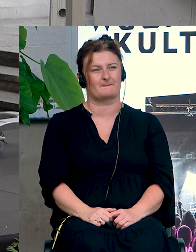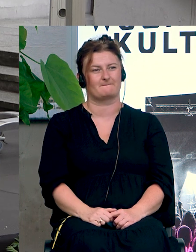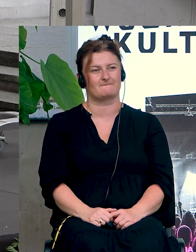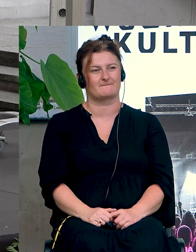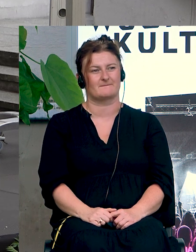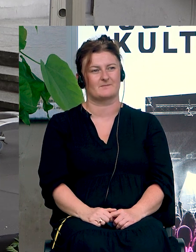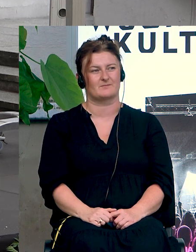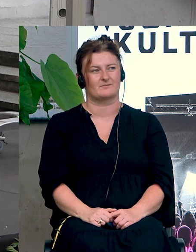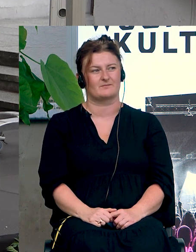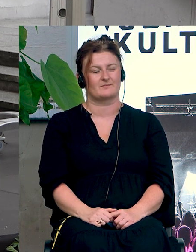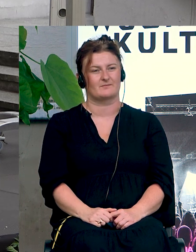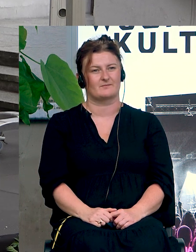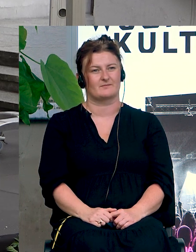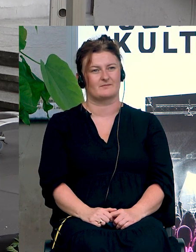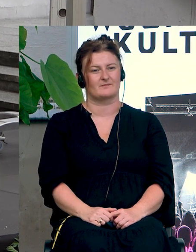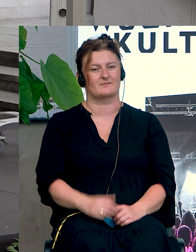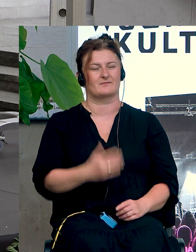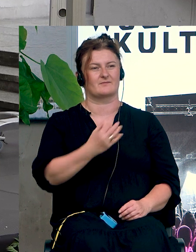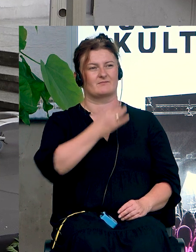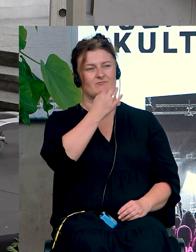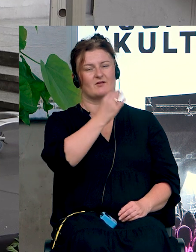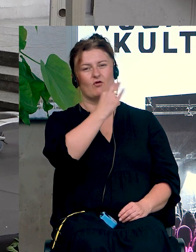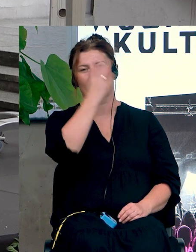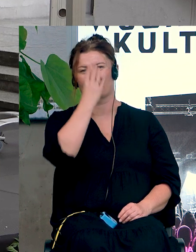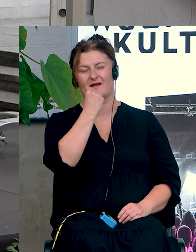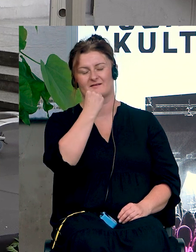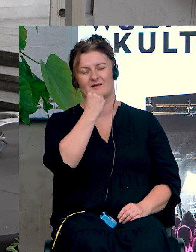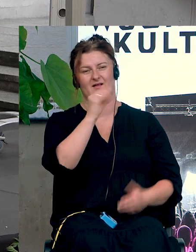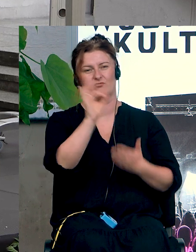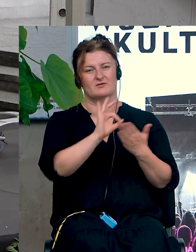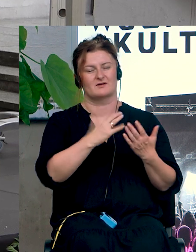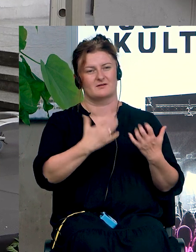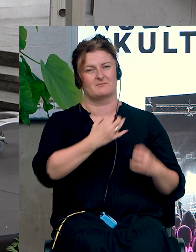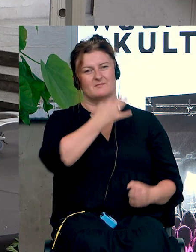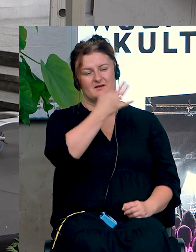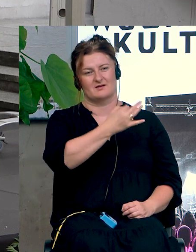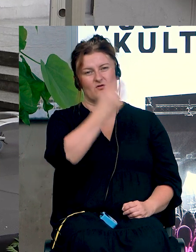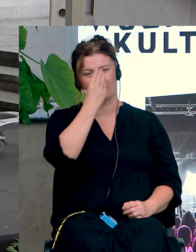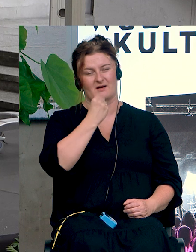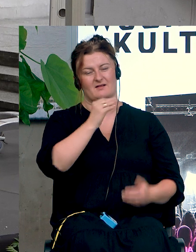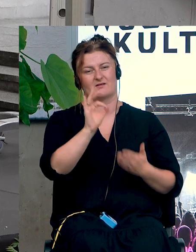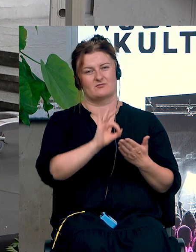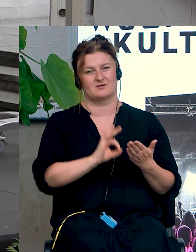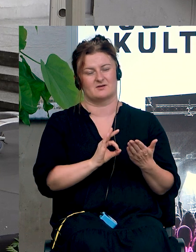nic o Julii i jej, jej obrazach, ilustracjach. Chciałem cię zapytać, jak właśnie ty jakoś